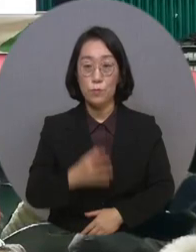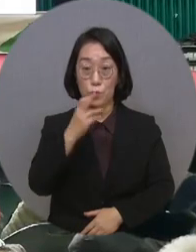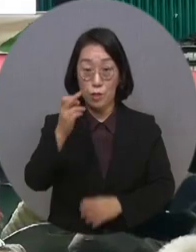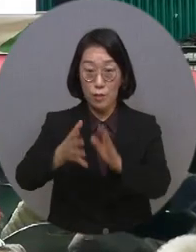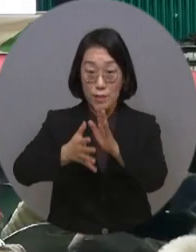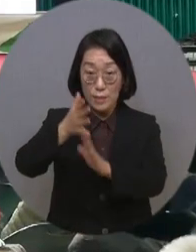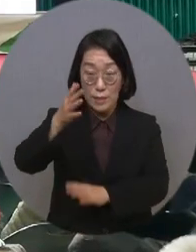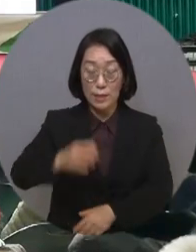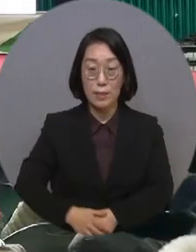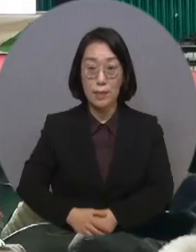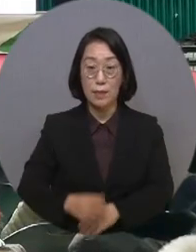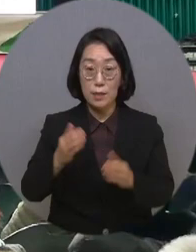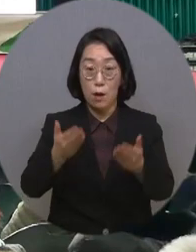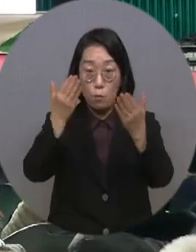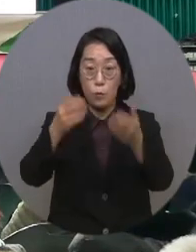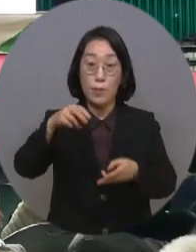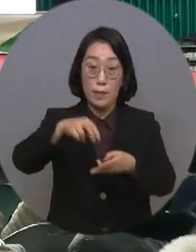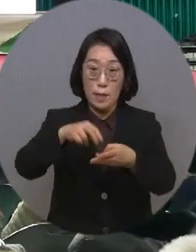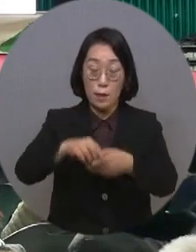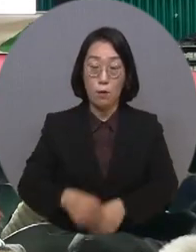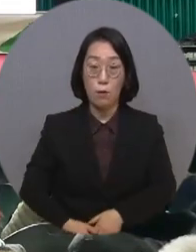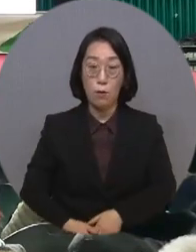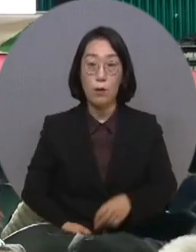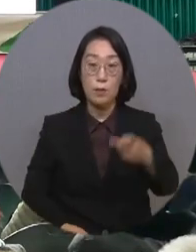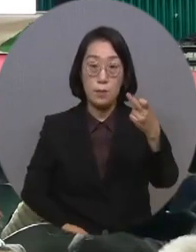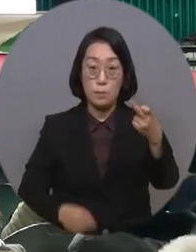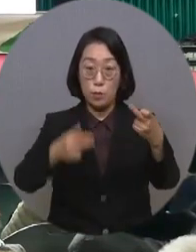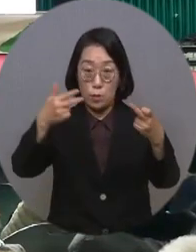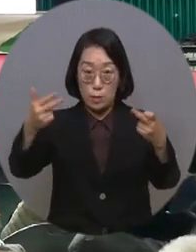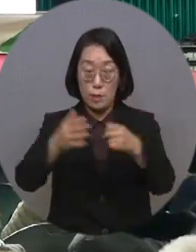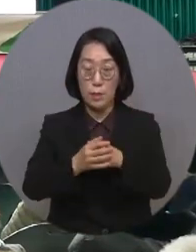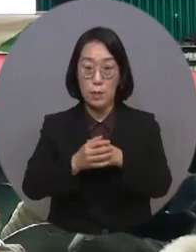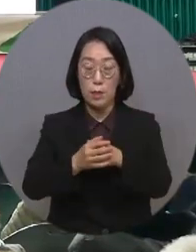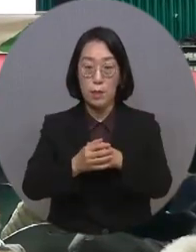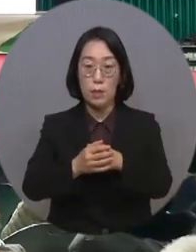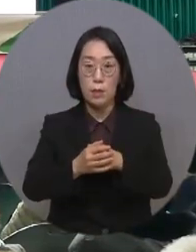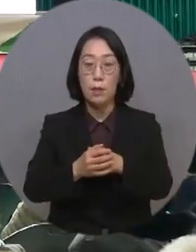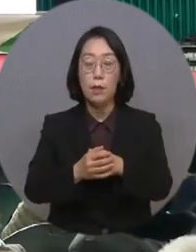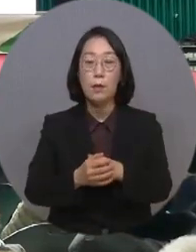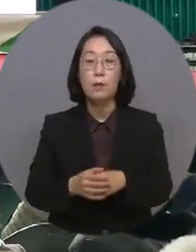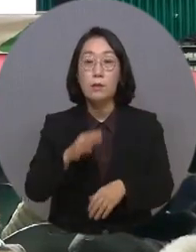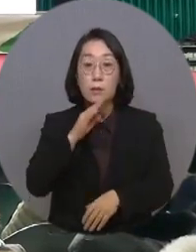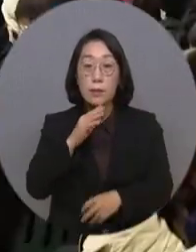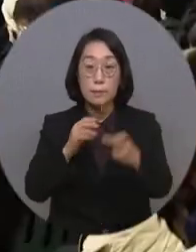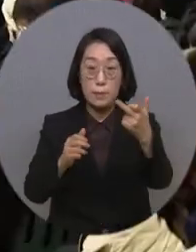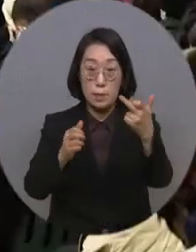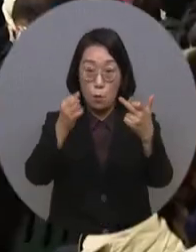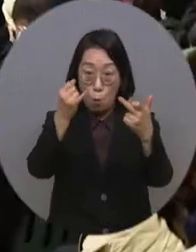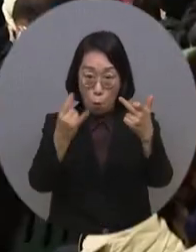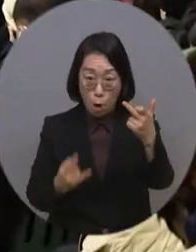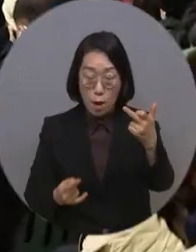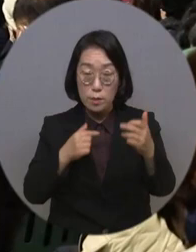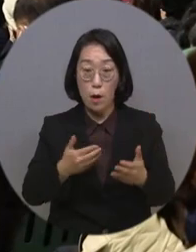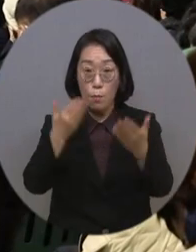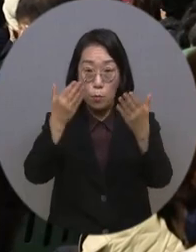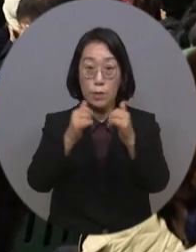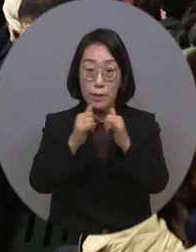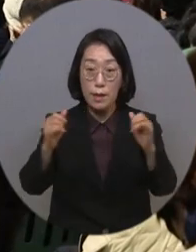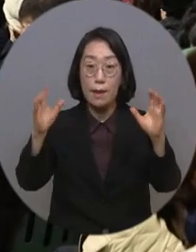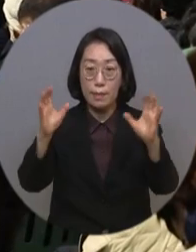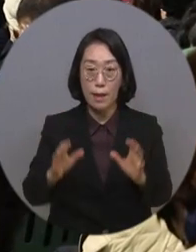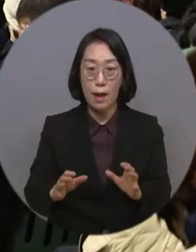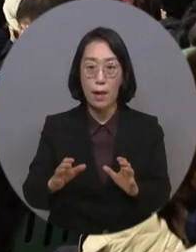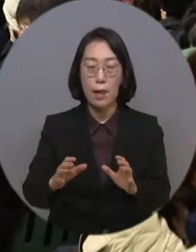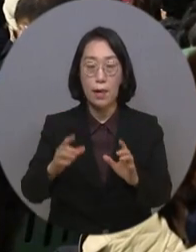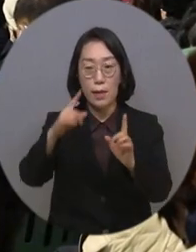순천시 자원봉사센터는 지난 7일 자원봉사자 정원을 품다라는 주제로 제17회 자원봉사자의 날